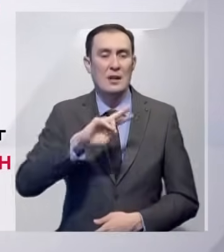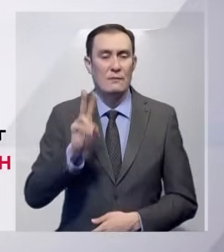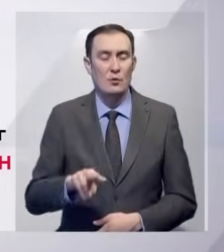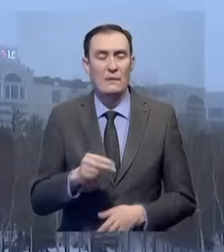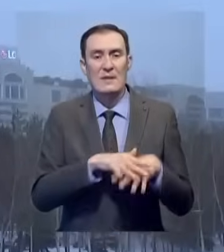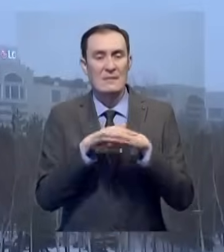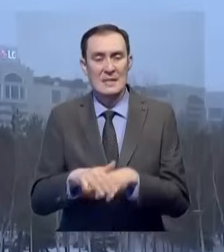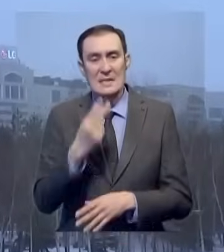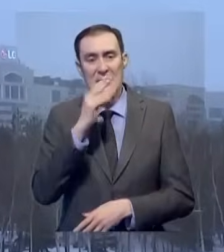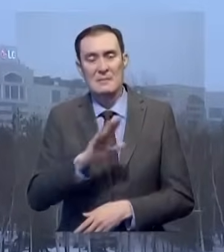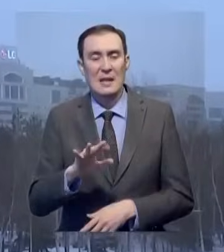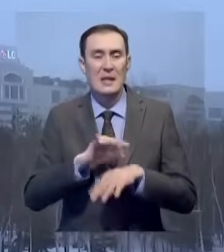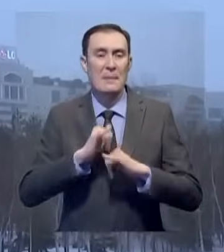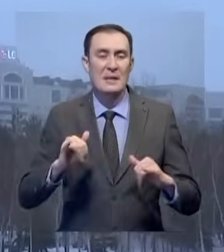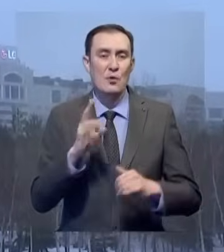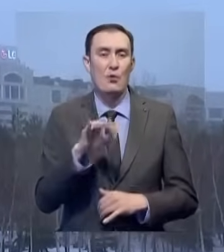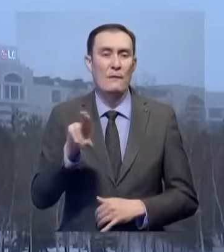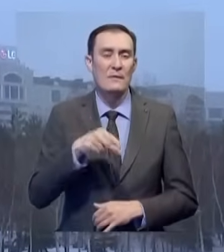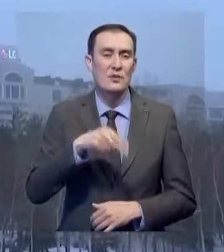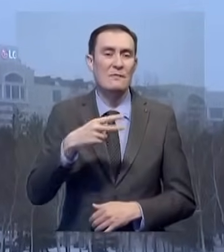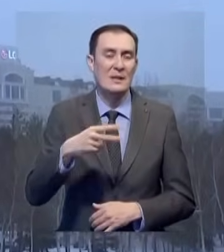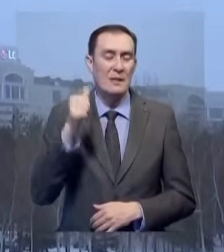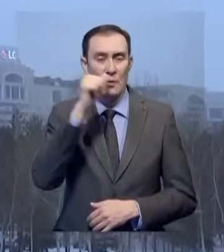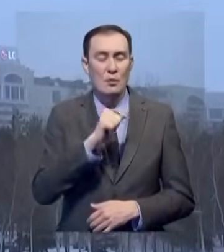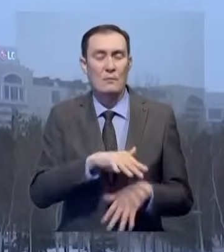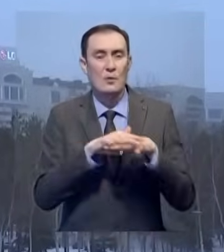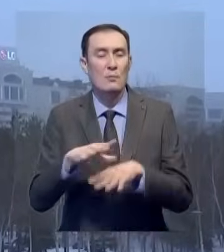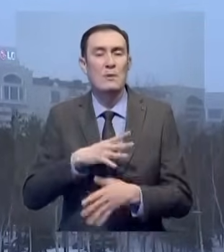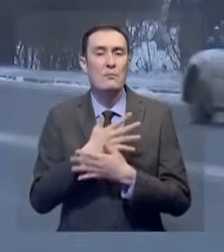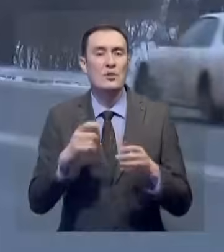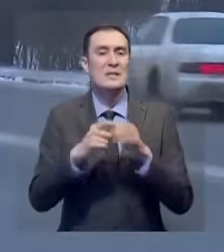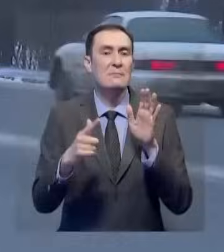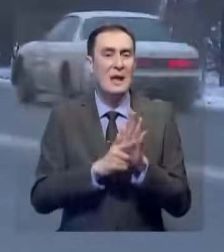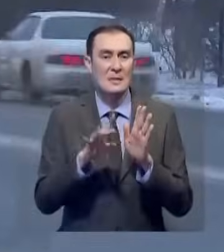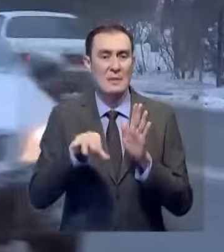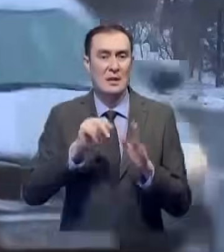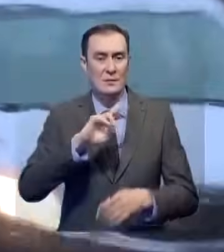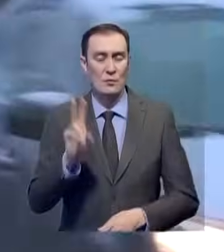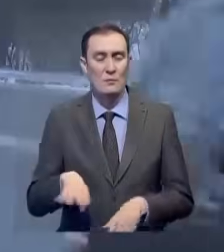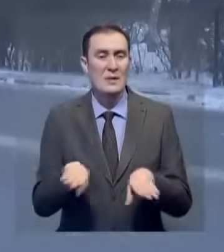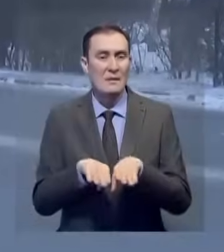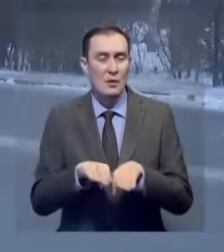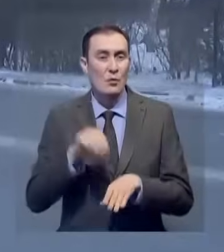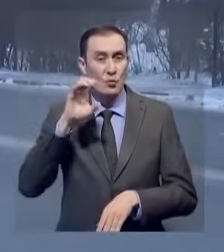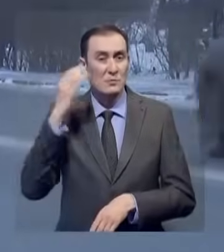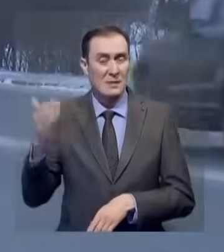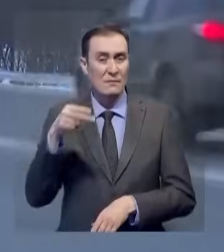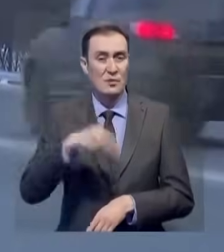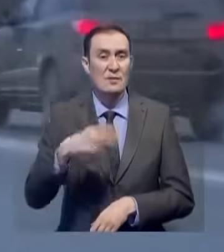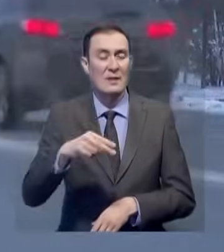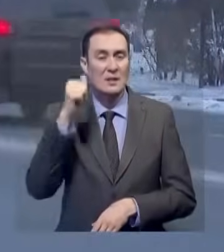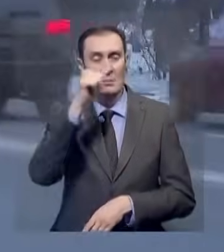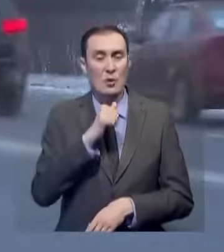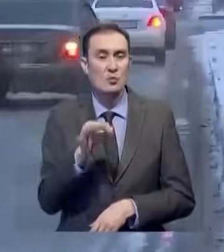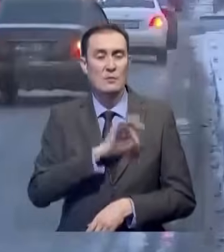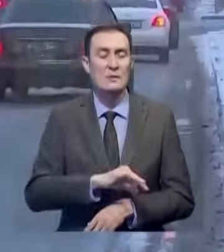долларов инвестиций. Несмотря на пандемию, в 2020-м их приток в страну составил свыше 17 миллиардов долларов. Для сравнения, Узбекистан в 2020